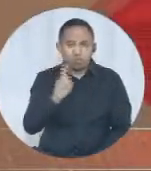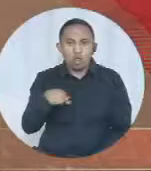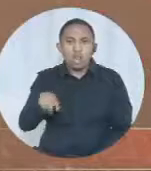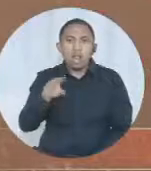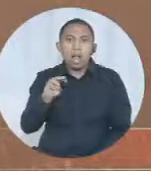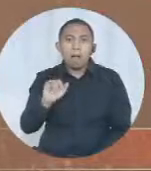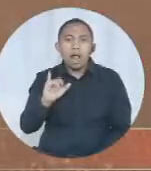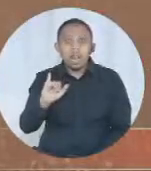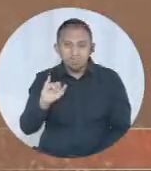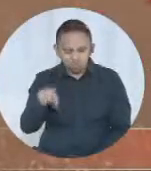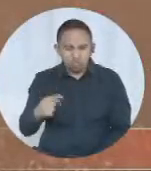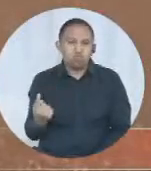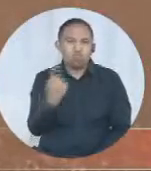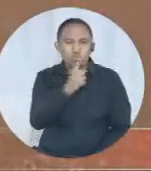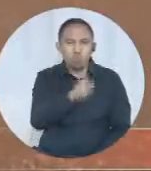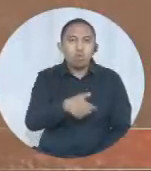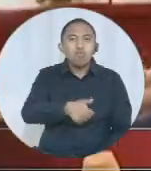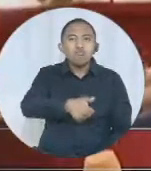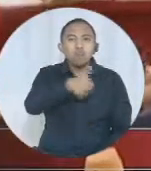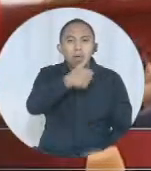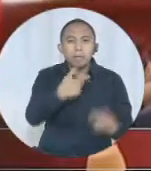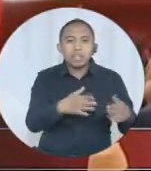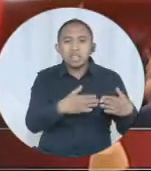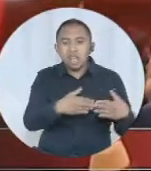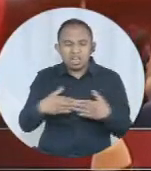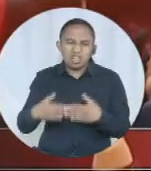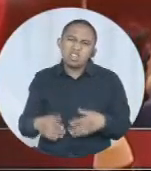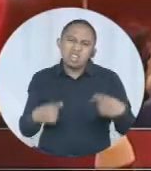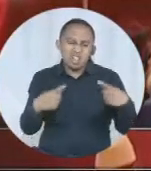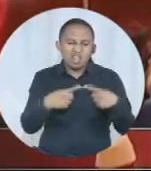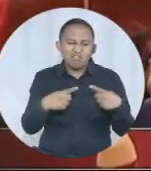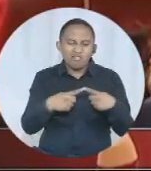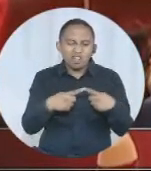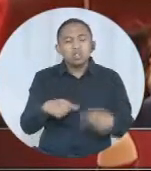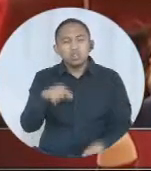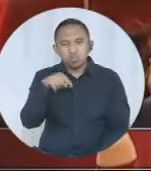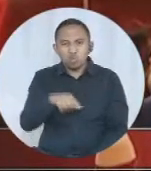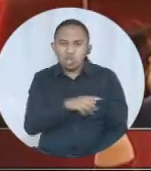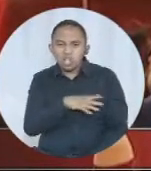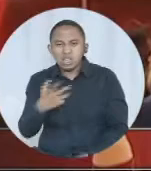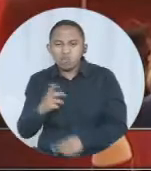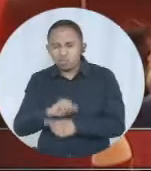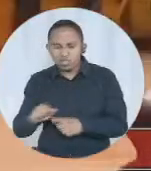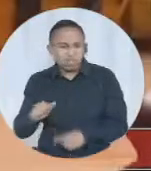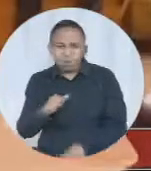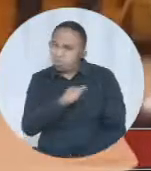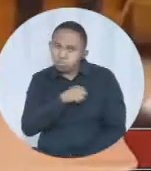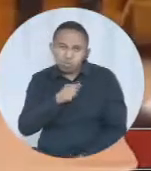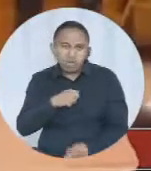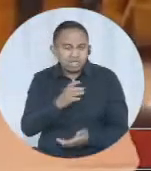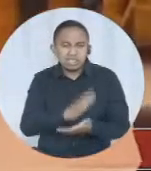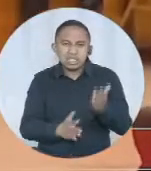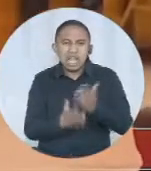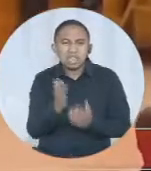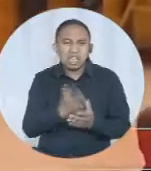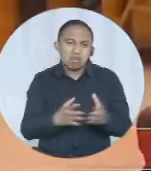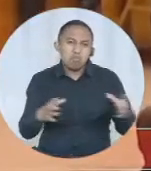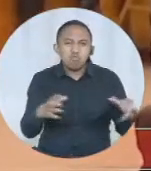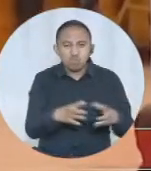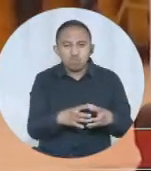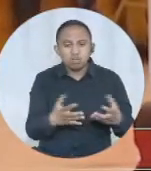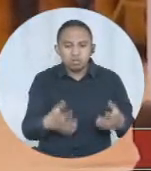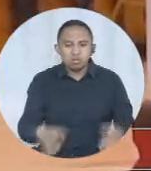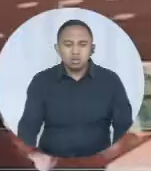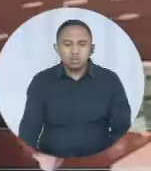malianina ny fitantanany io vondrony G5 io. Saingy telo volana ty aoriana tsy mbola tanteraka io fivoriana io.